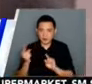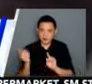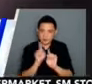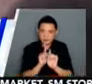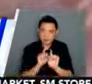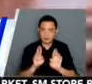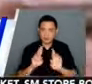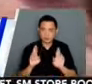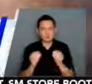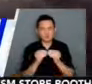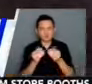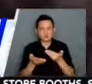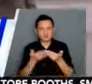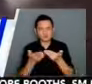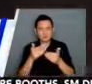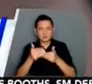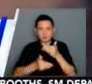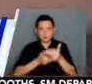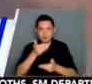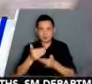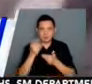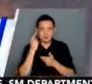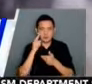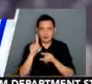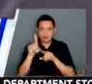proseso sa pag-i-inquest sa kanilang dalawa.